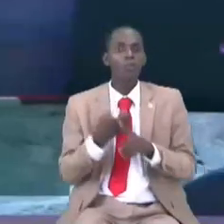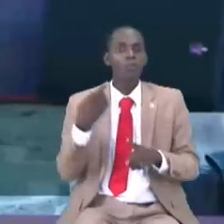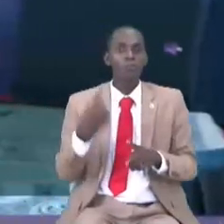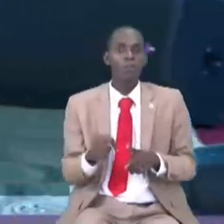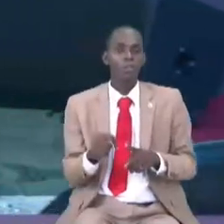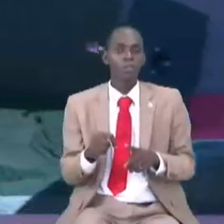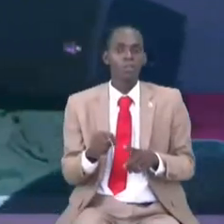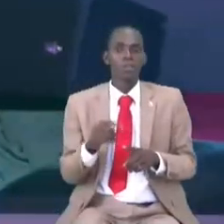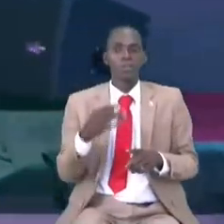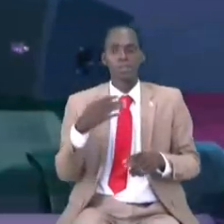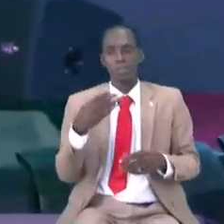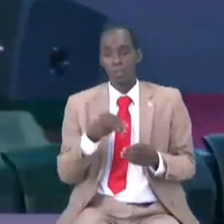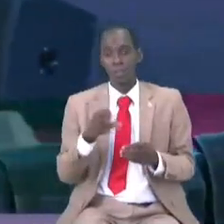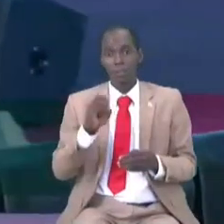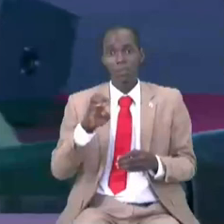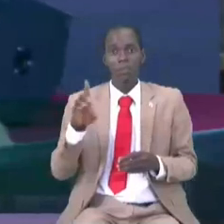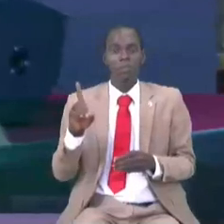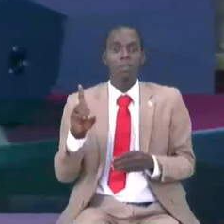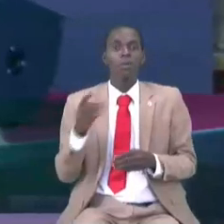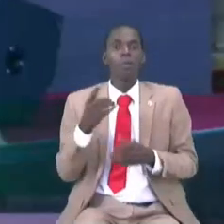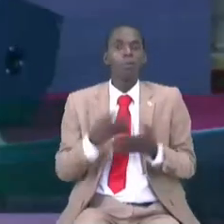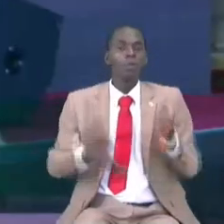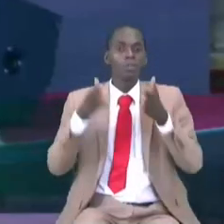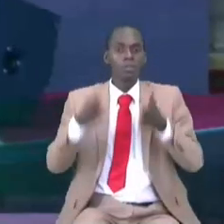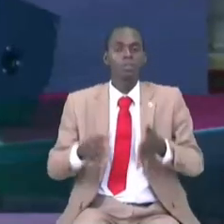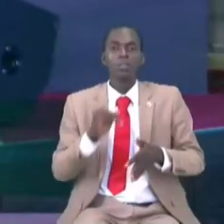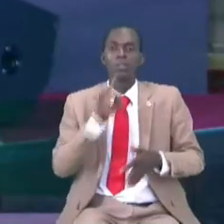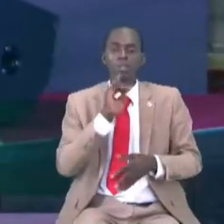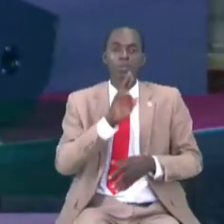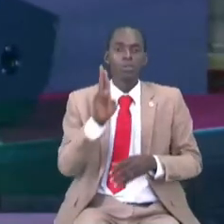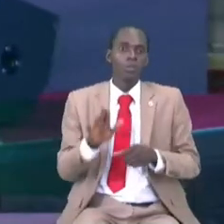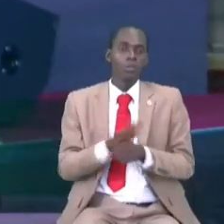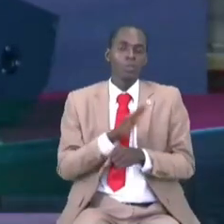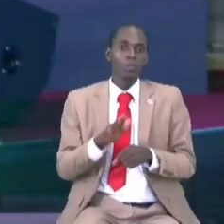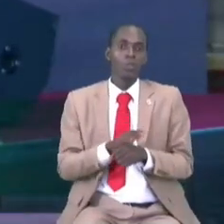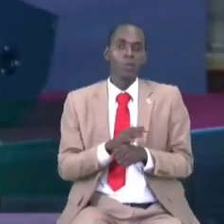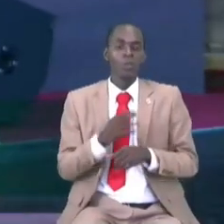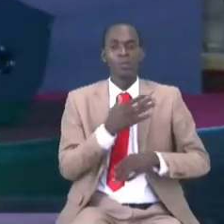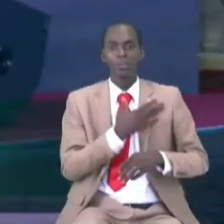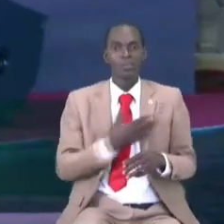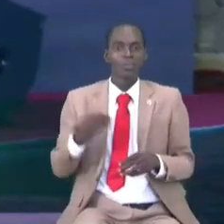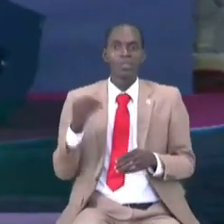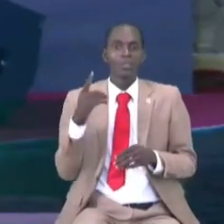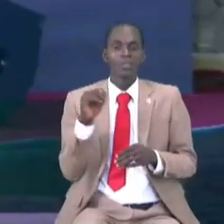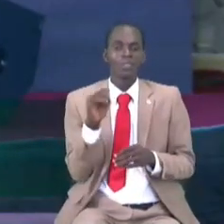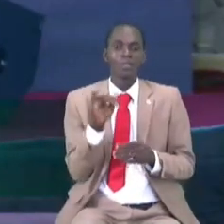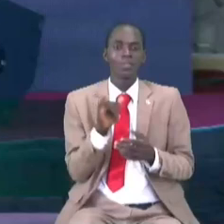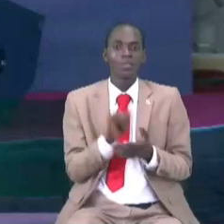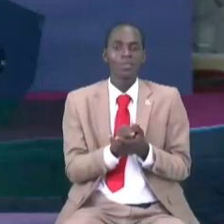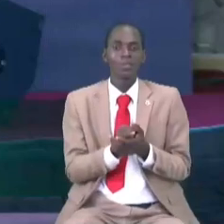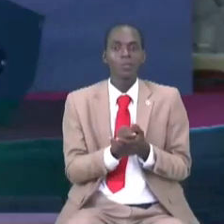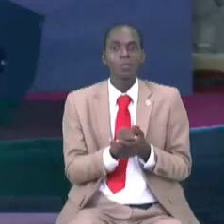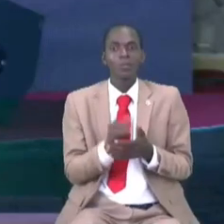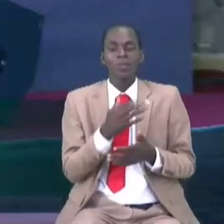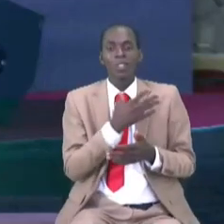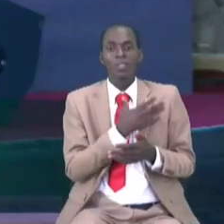reste est utile, profitable. Et donc ce qui est arrivé à Jonas, c'est qu'il